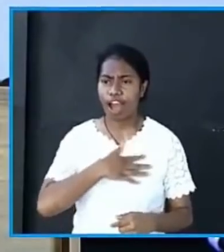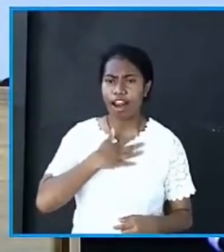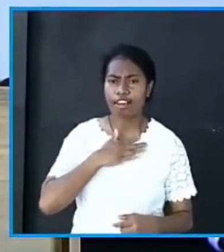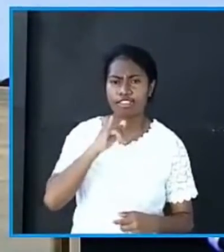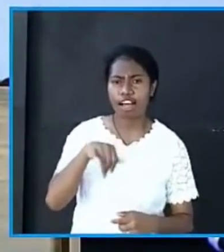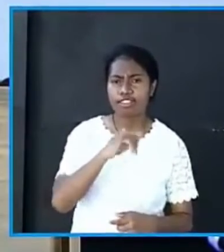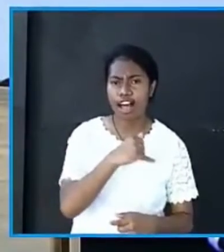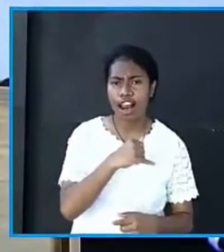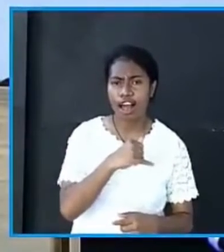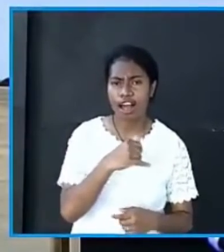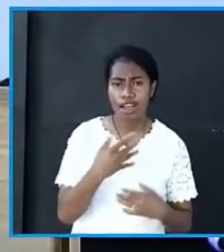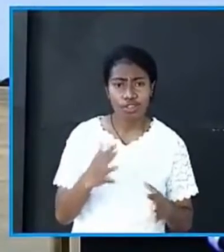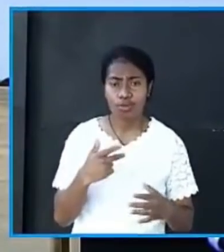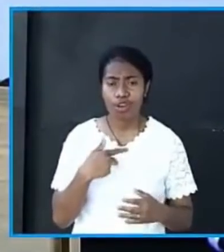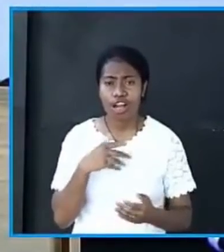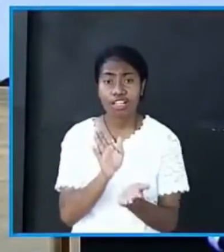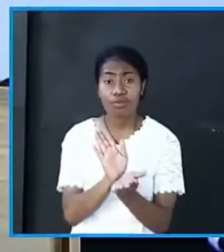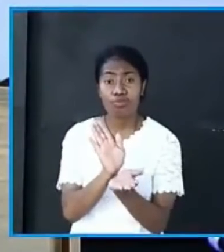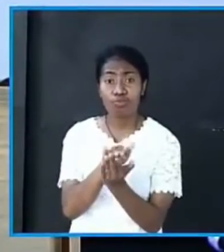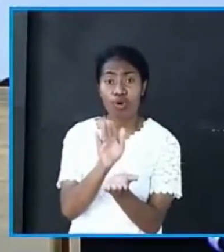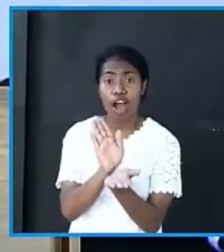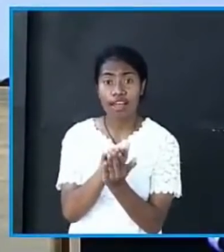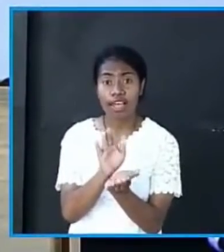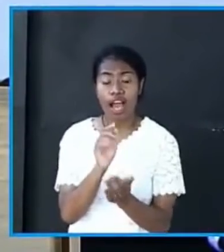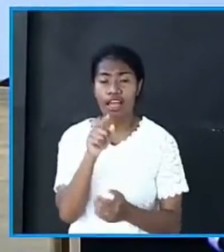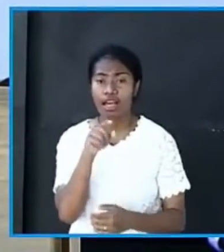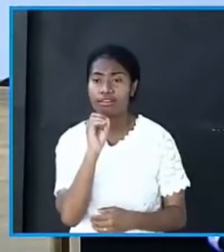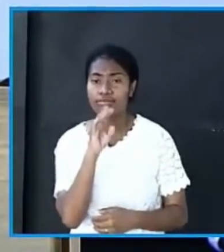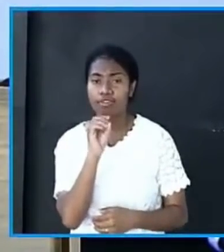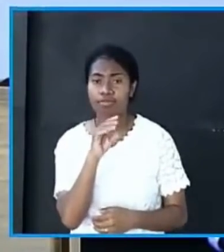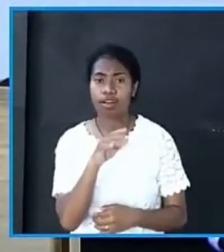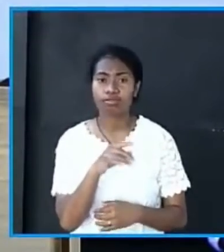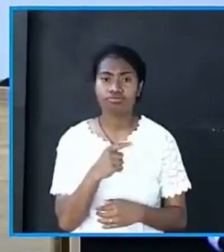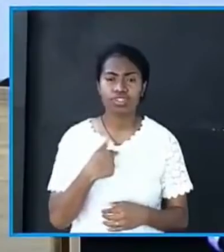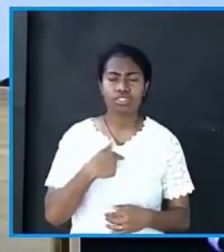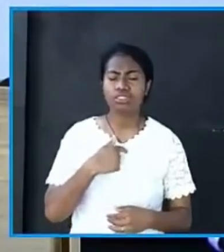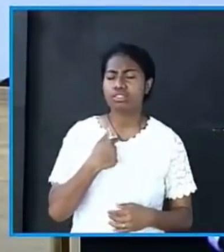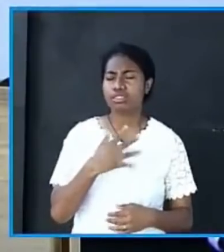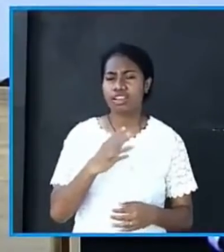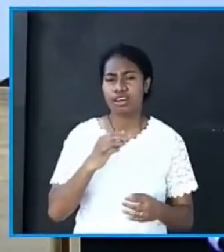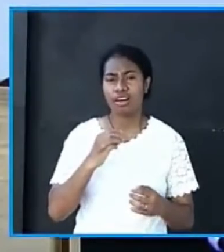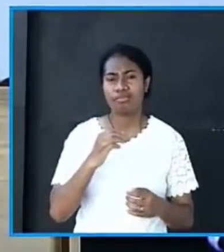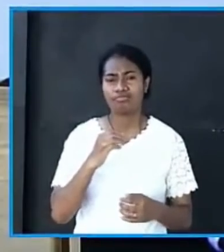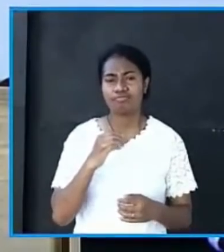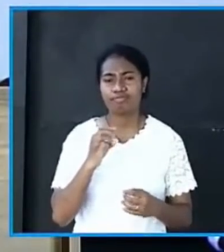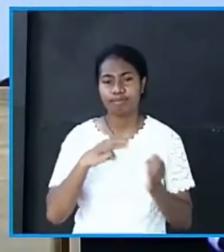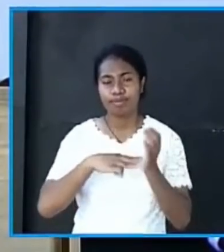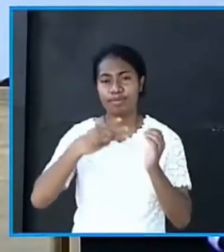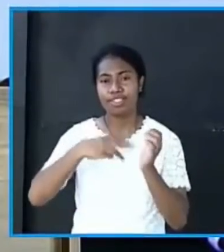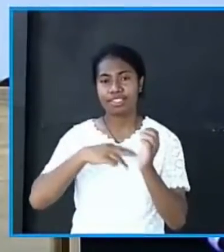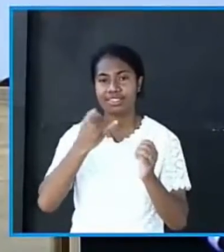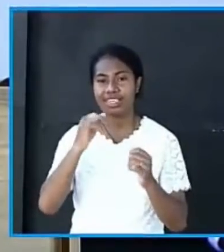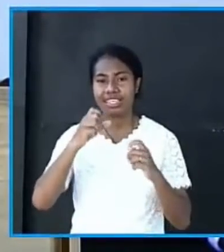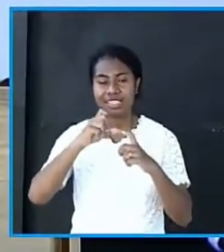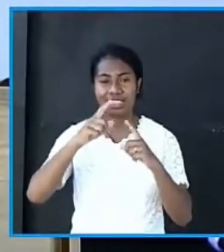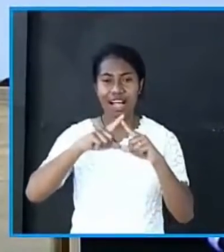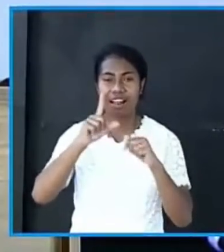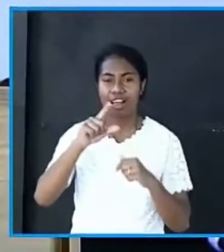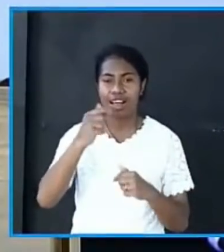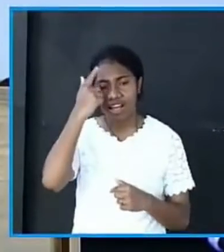ketemu buaya kau tanya Kenapa buaya saya Menyesal menyesal telah Barus makan